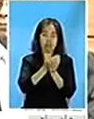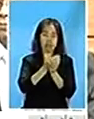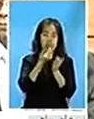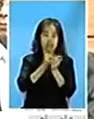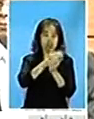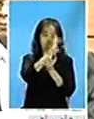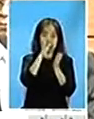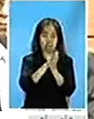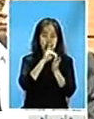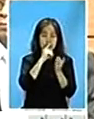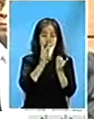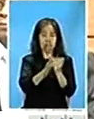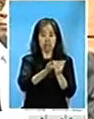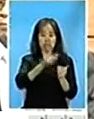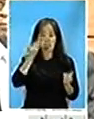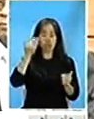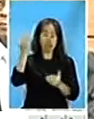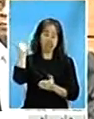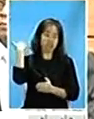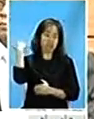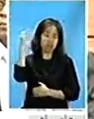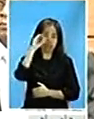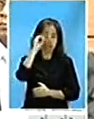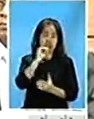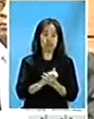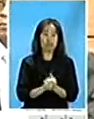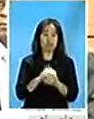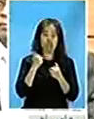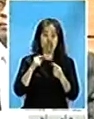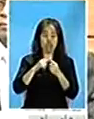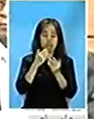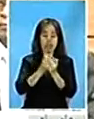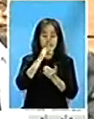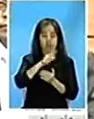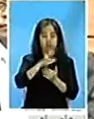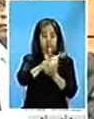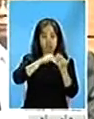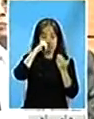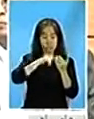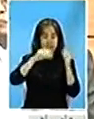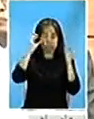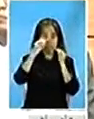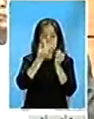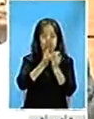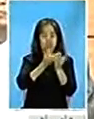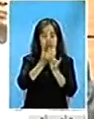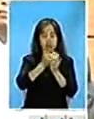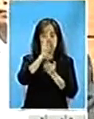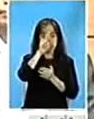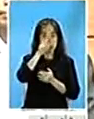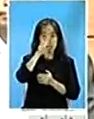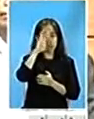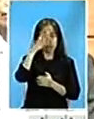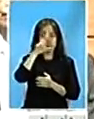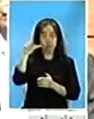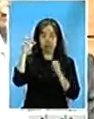ยรวมสูงมากที่สุดเป็นประวัติการงบประมาณจากประเทศไทยไม่เคยมีงบรายจ่ายสูงเท่านี้และซ้ำแล้ว